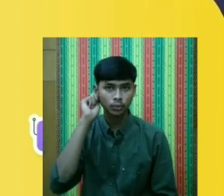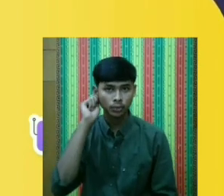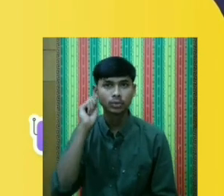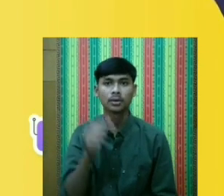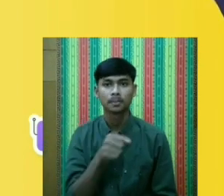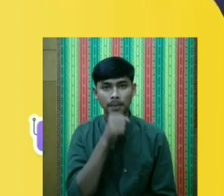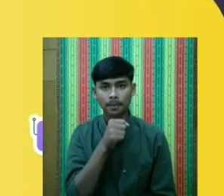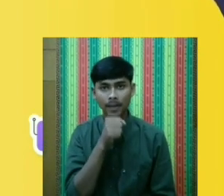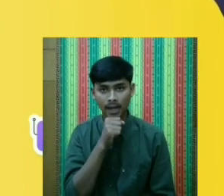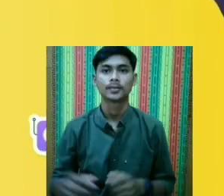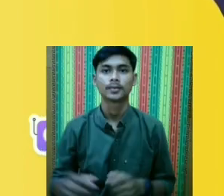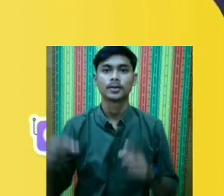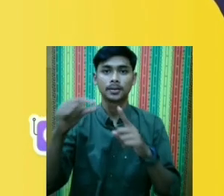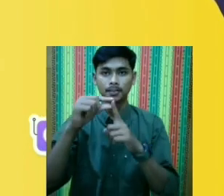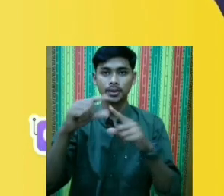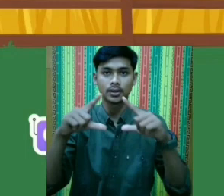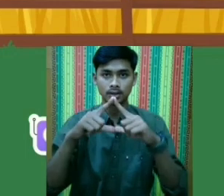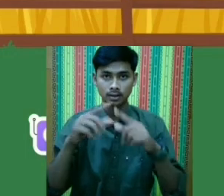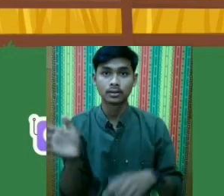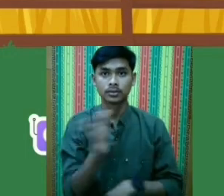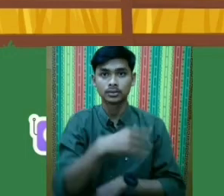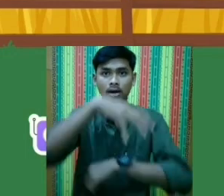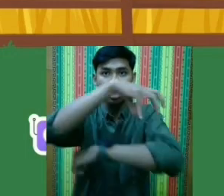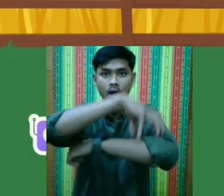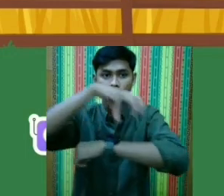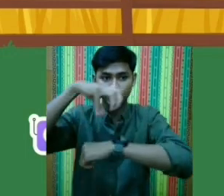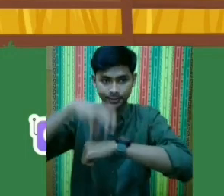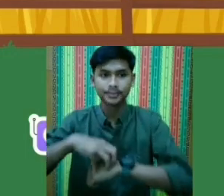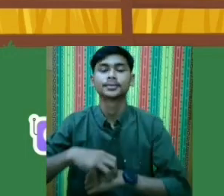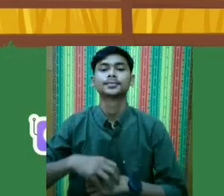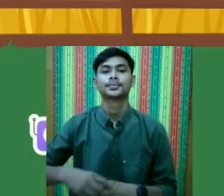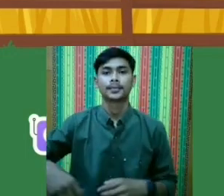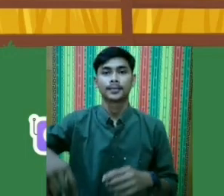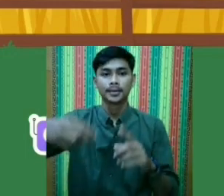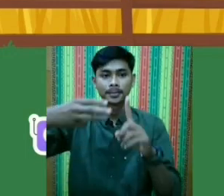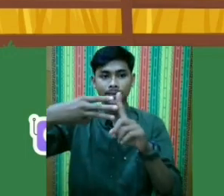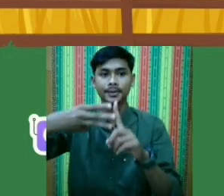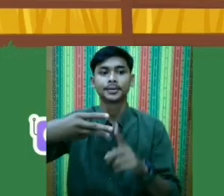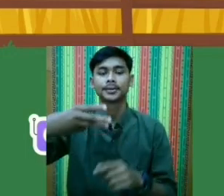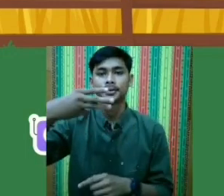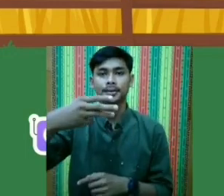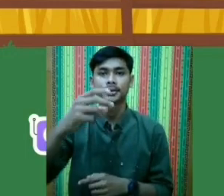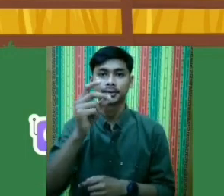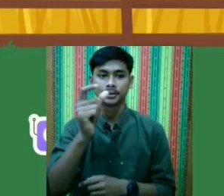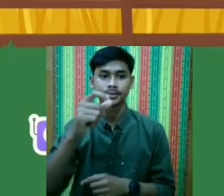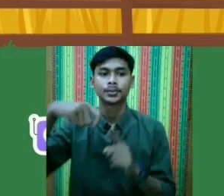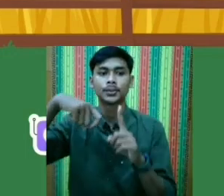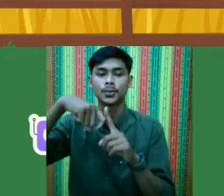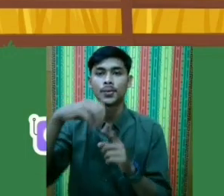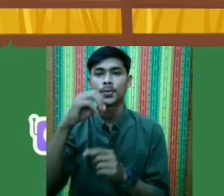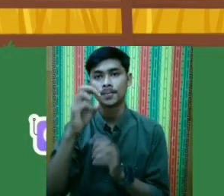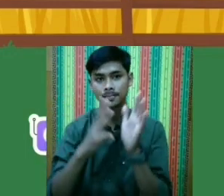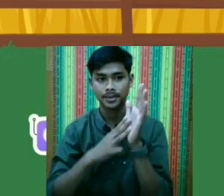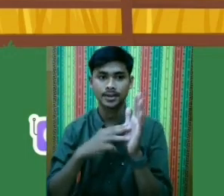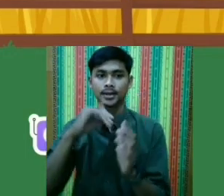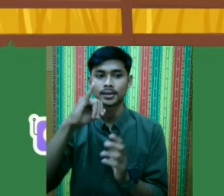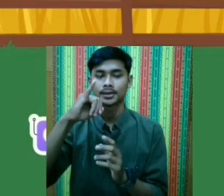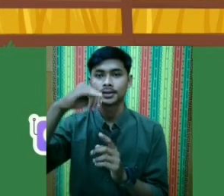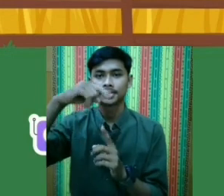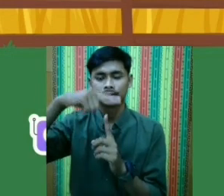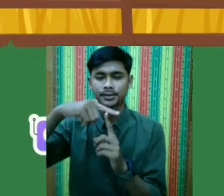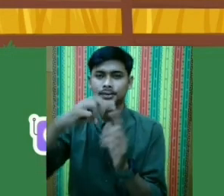Pangkalan Kerinci Uwak Bapak dan Ibu Pengadilan Agama Pangkalan Kerinci